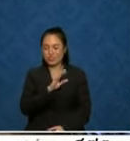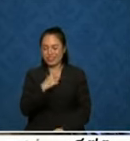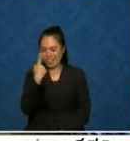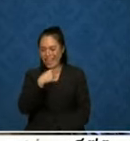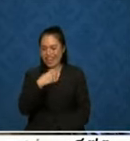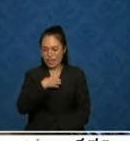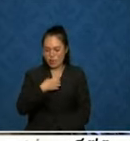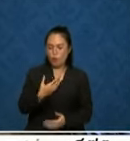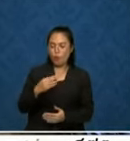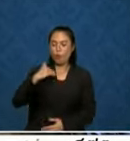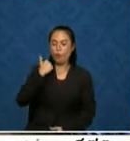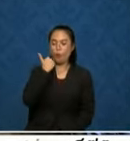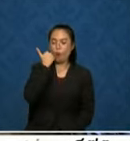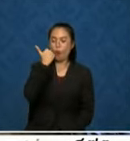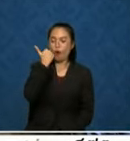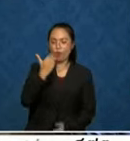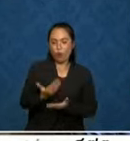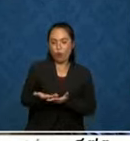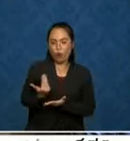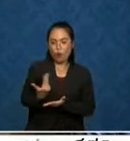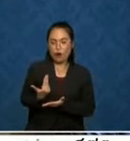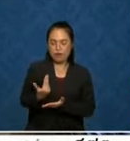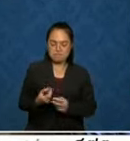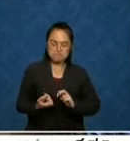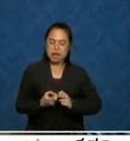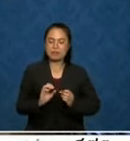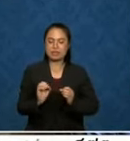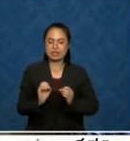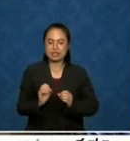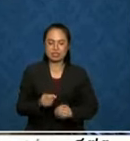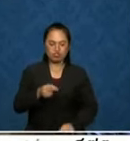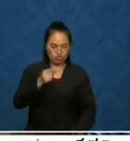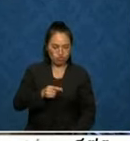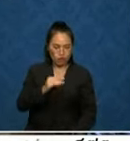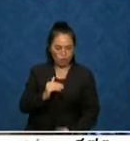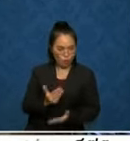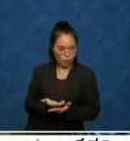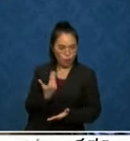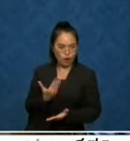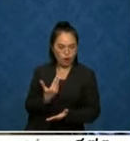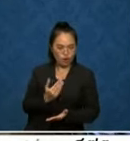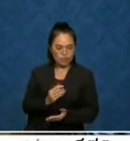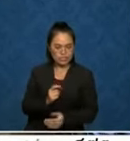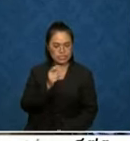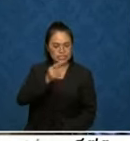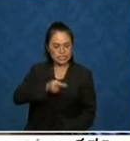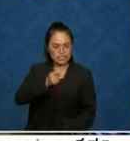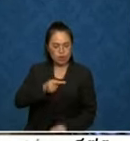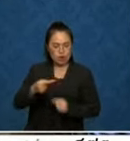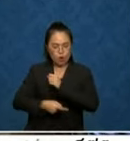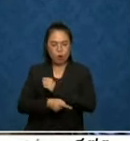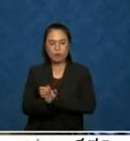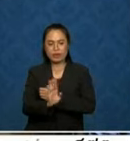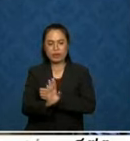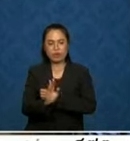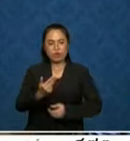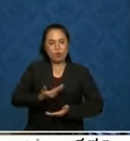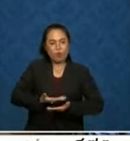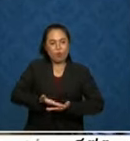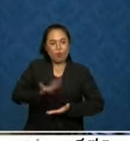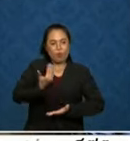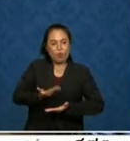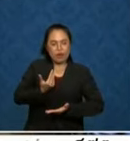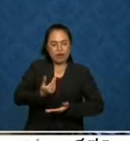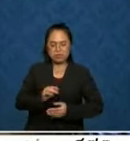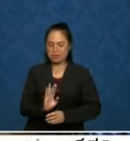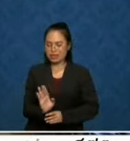หาหรอกครับแต่การอวดรวยนั้นต้องเป็นการรวยโดยซื่อสัตย์สุจริตต้องเป็นการรวยที่